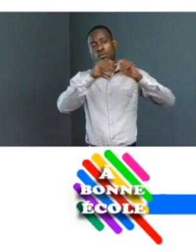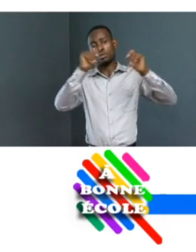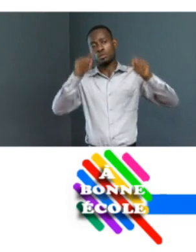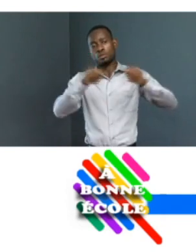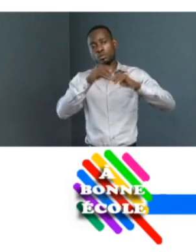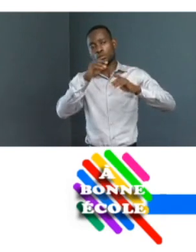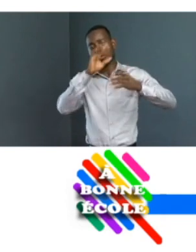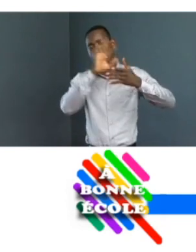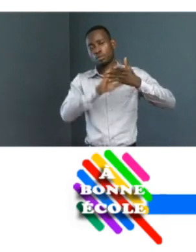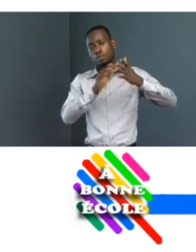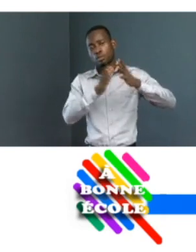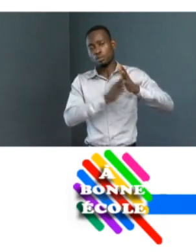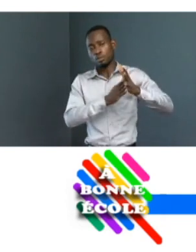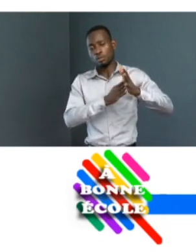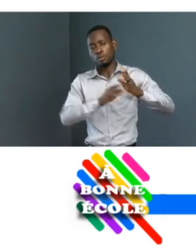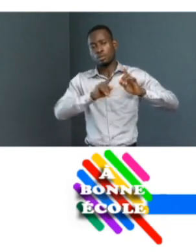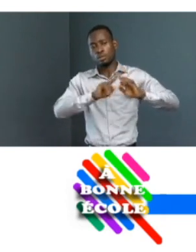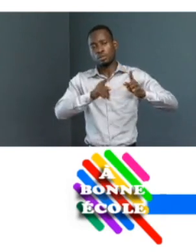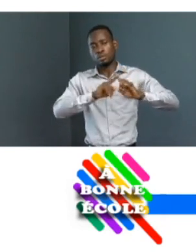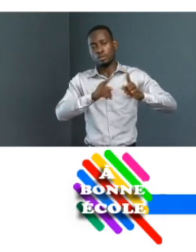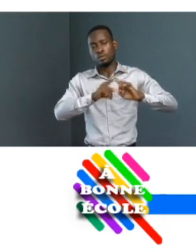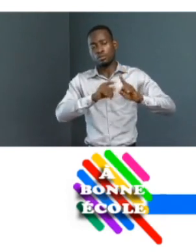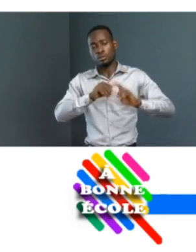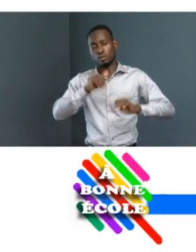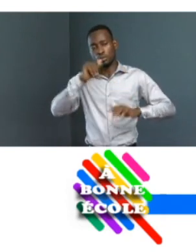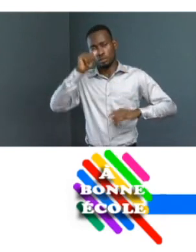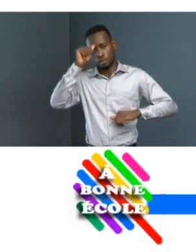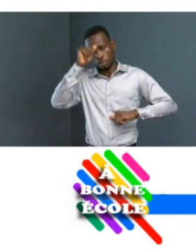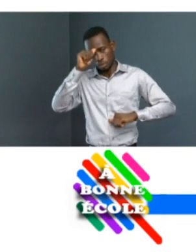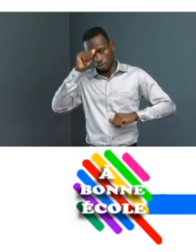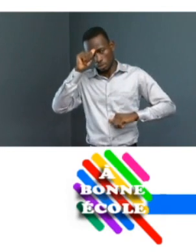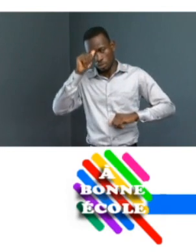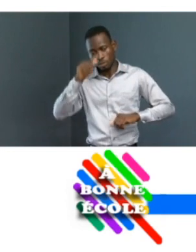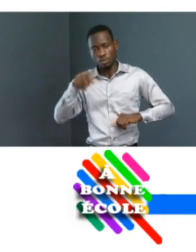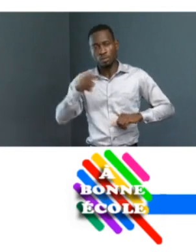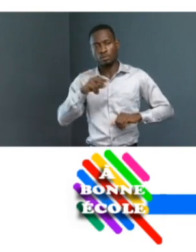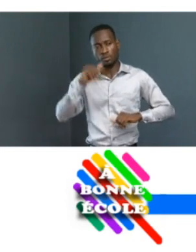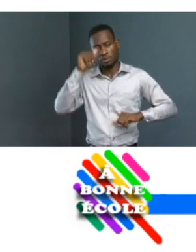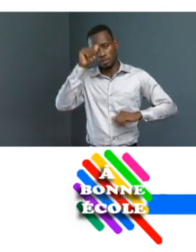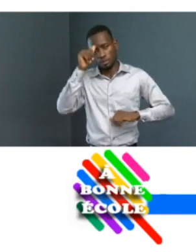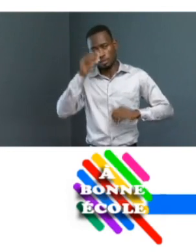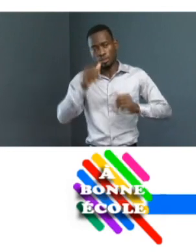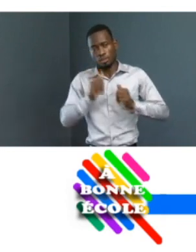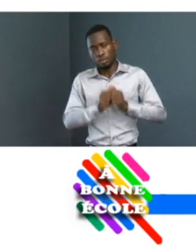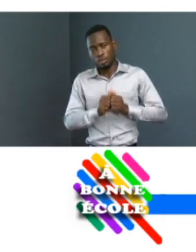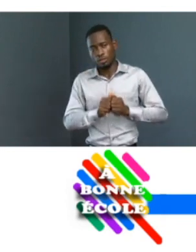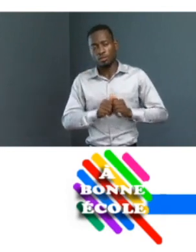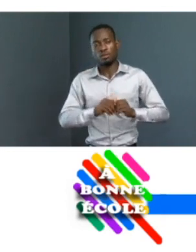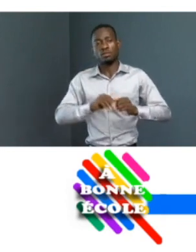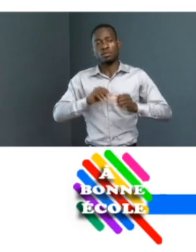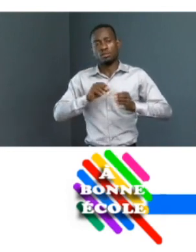récapitulatif des différentes anomalies, où vous avez les anomalies avec leurs